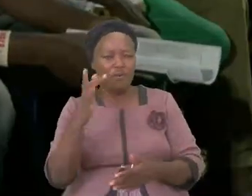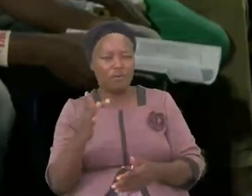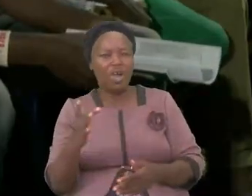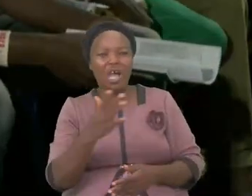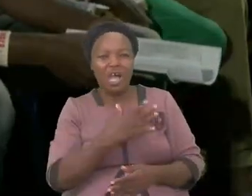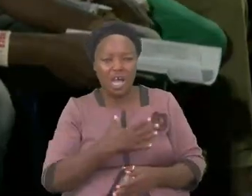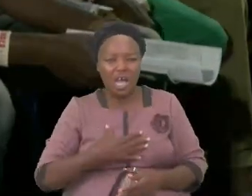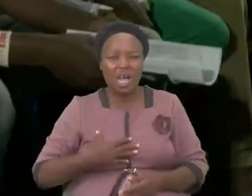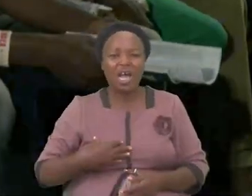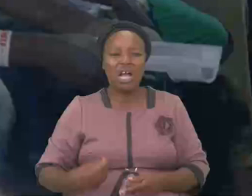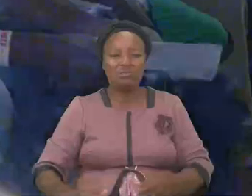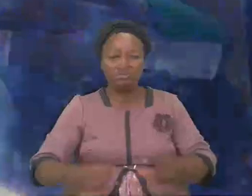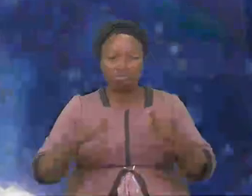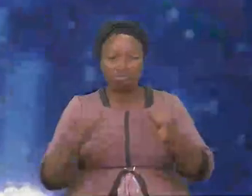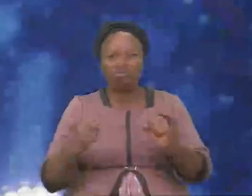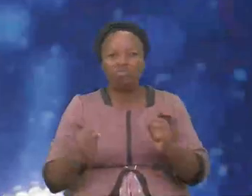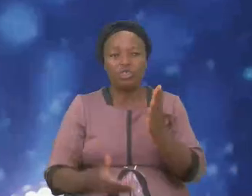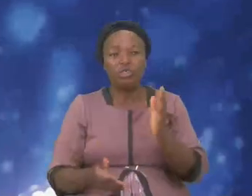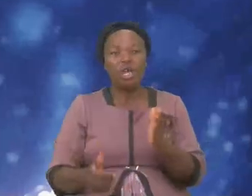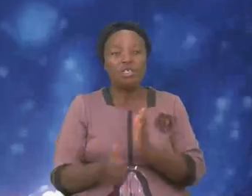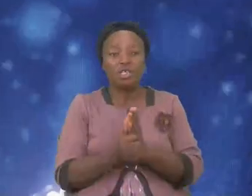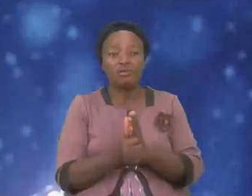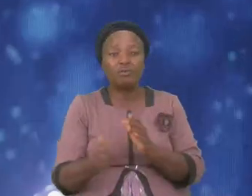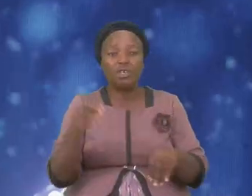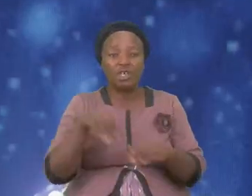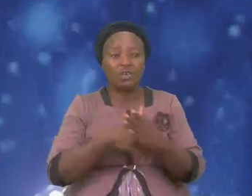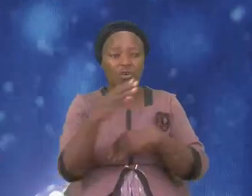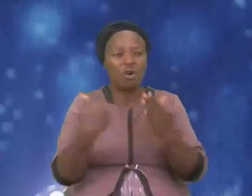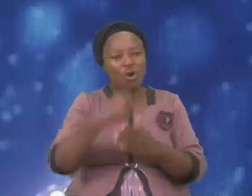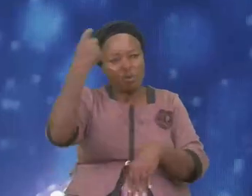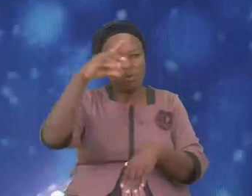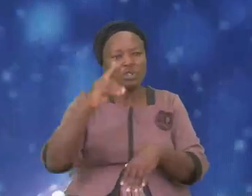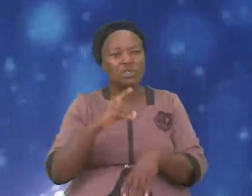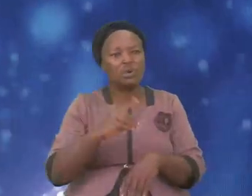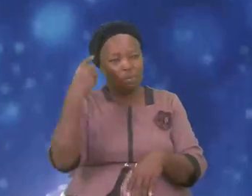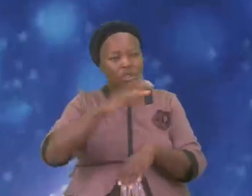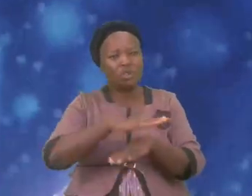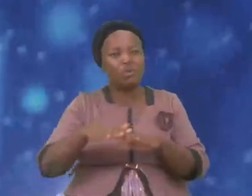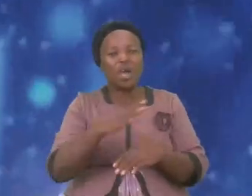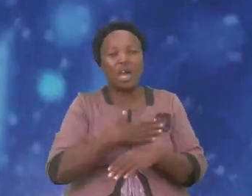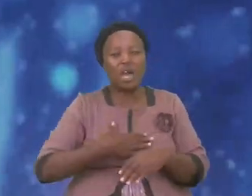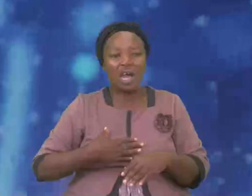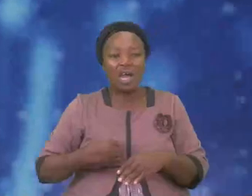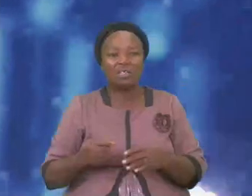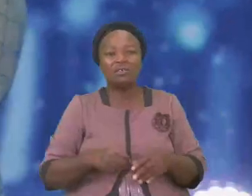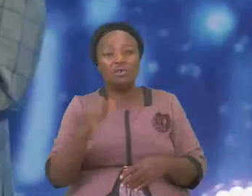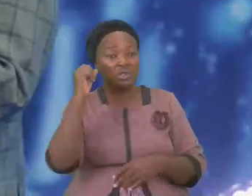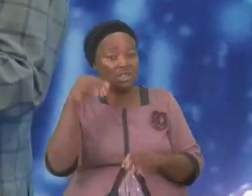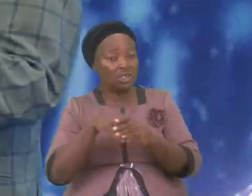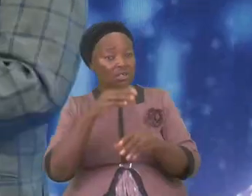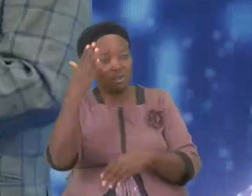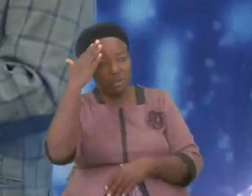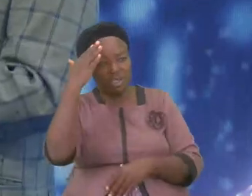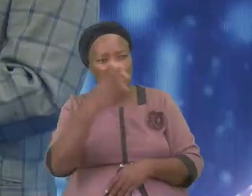sagesse, d'intelligence et d'instruction, capables de servir dans le palais du